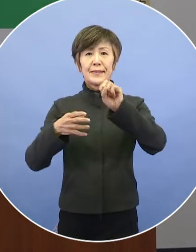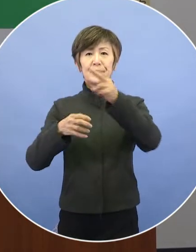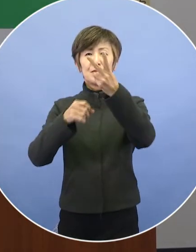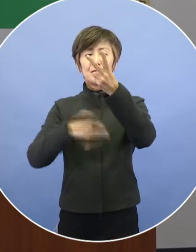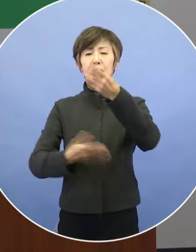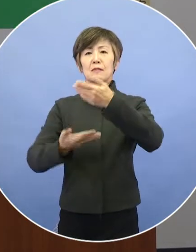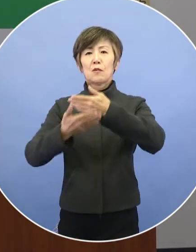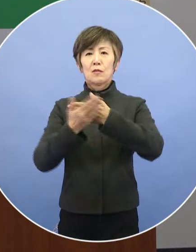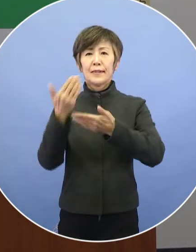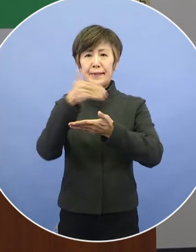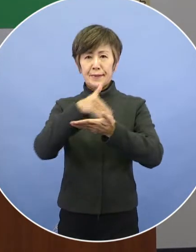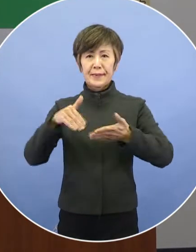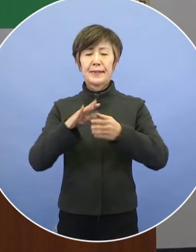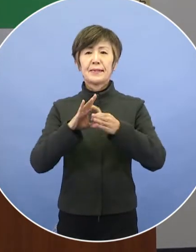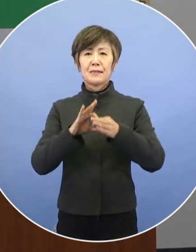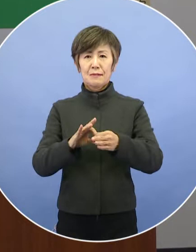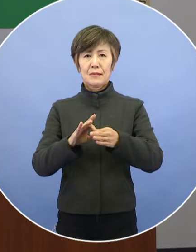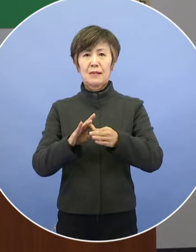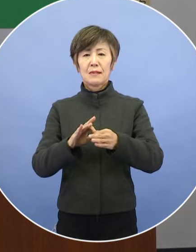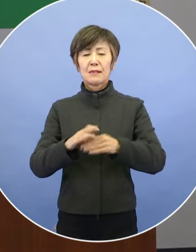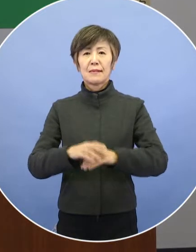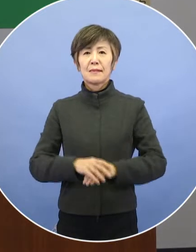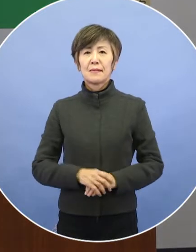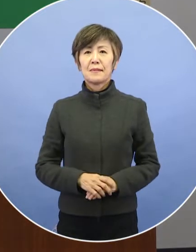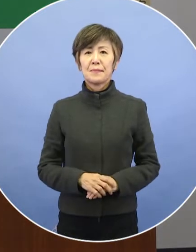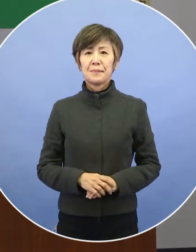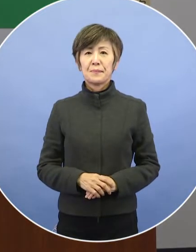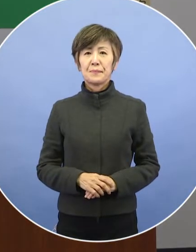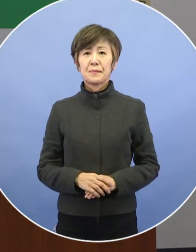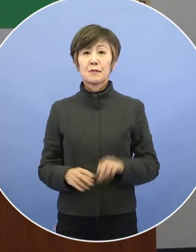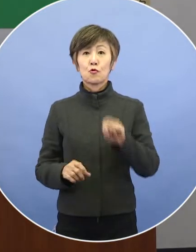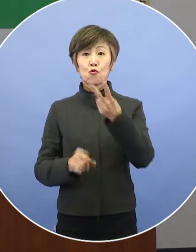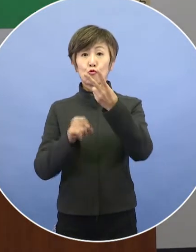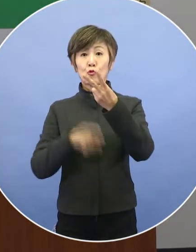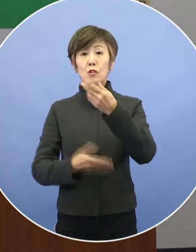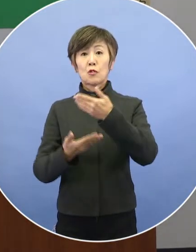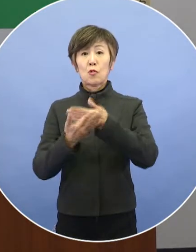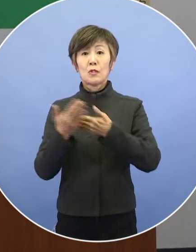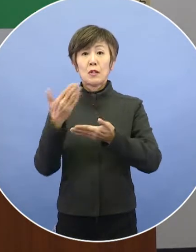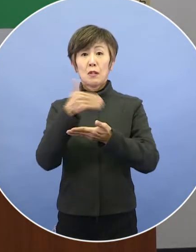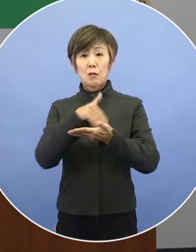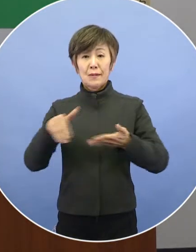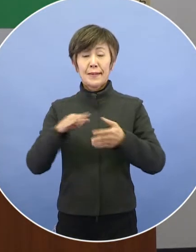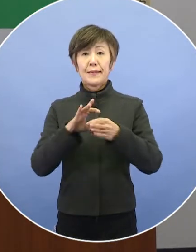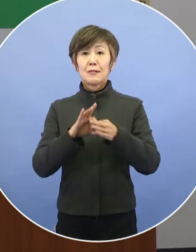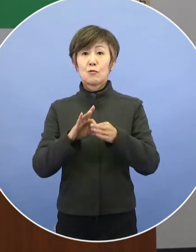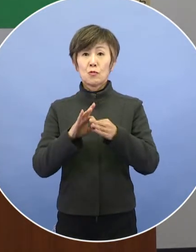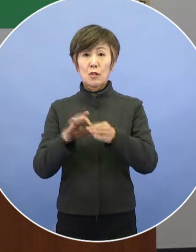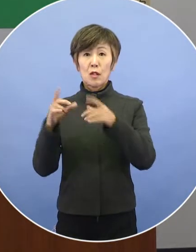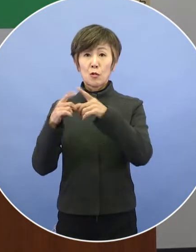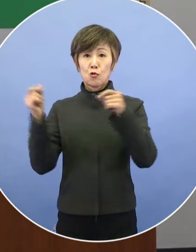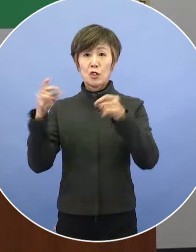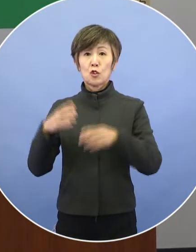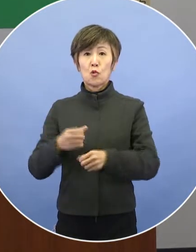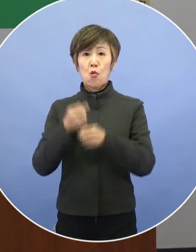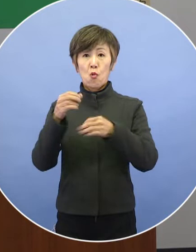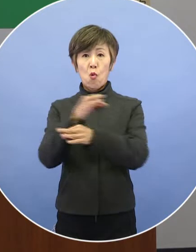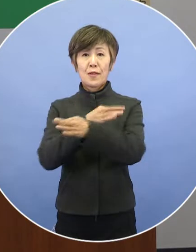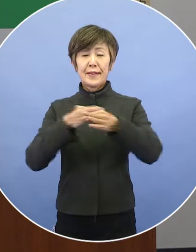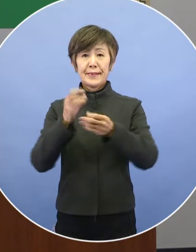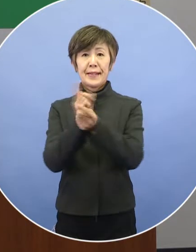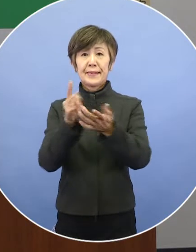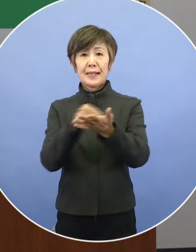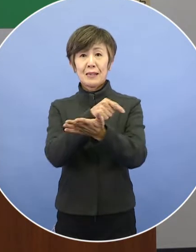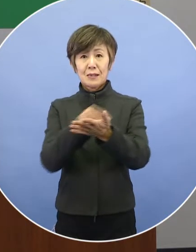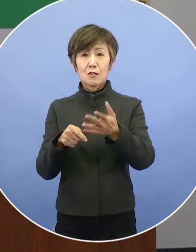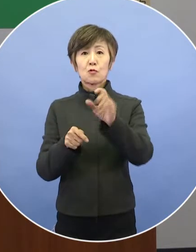12月補正予算案についてでございます12月補正予算につきましては国の総合